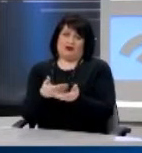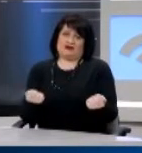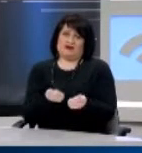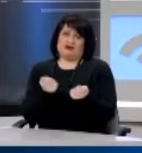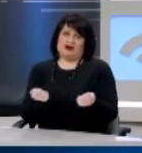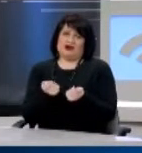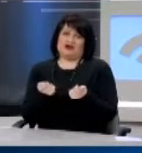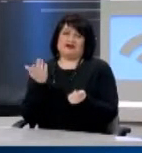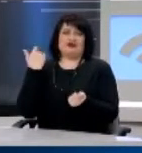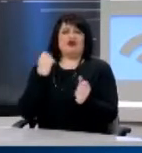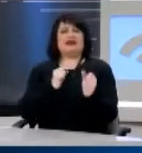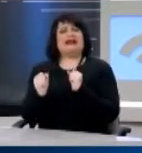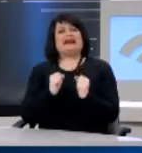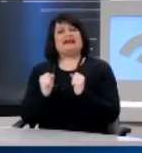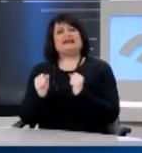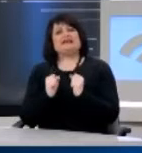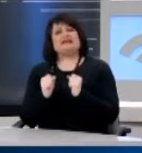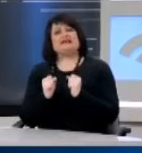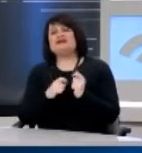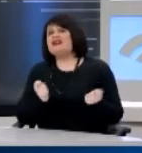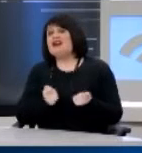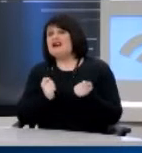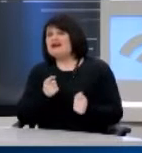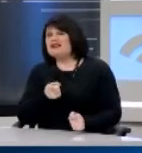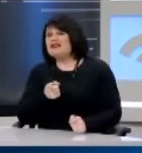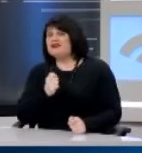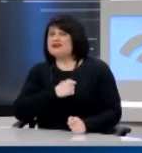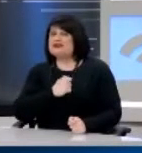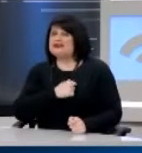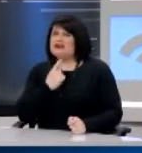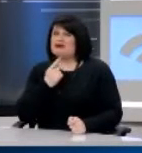της κρίσης, θεώρησαν τις πολιτικές για το παιδί περί της πατάλη.